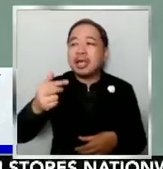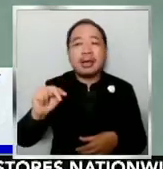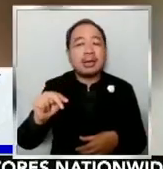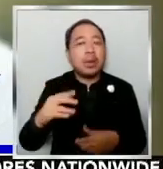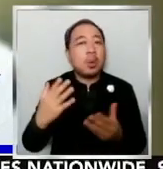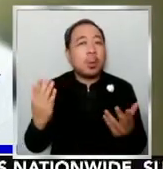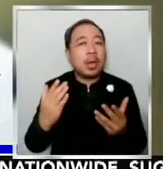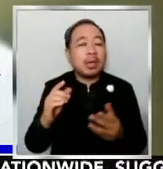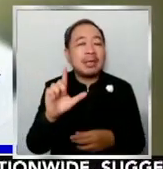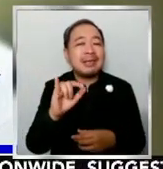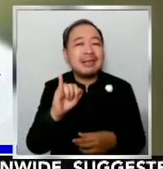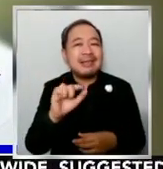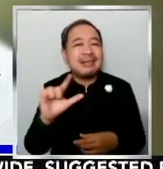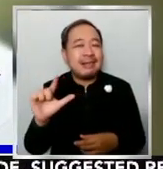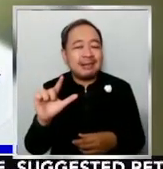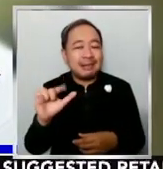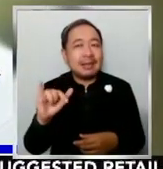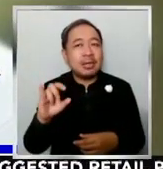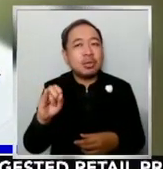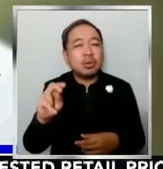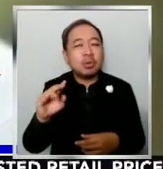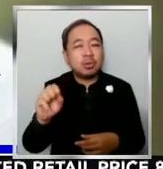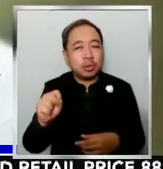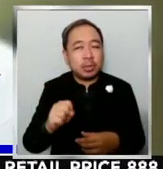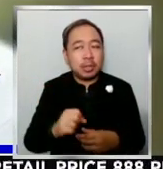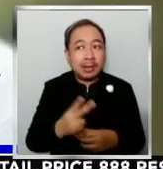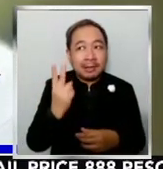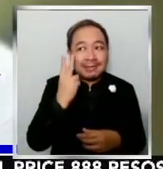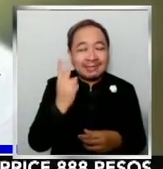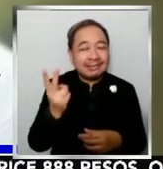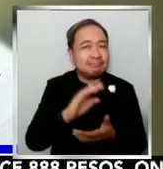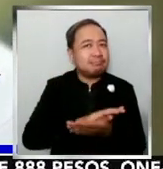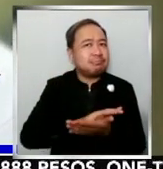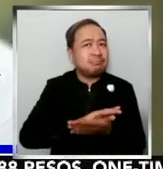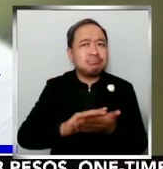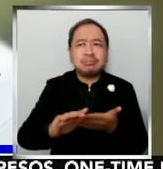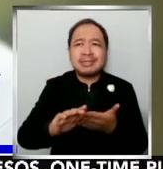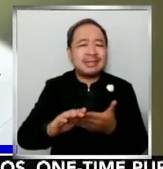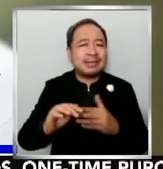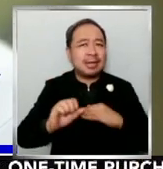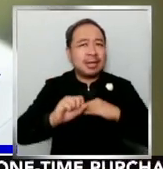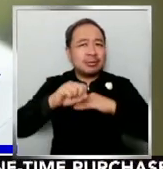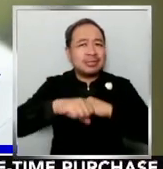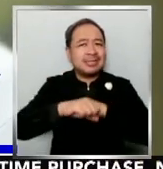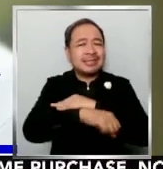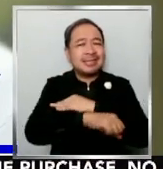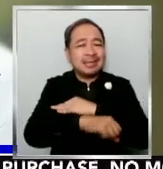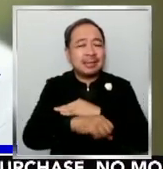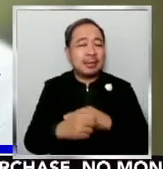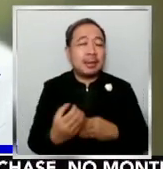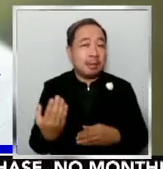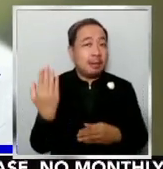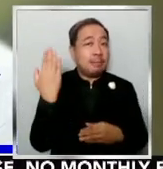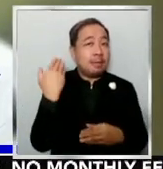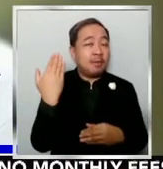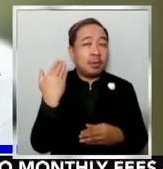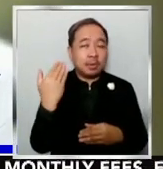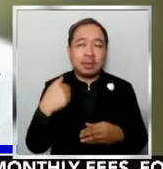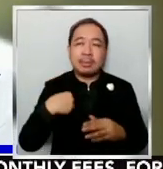Surigao, very clean talaga yung dagat. A few years ago, like yung when I started swimming in the open